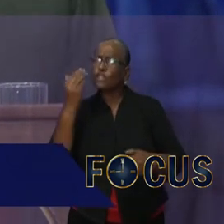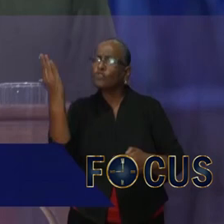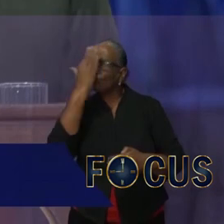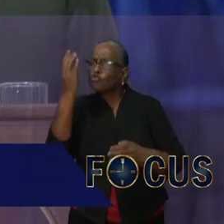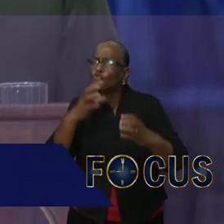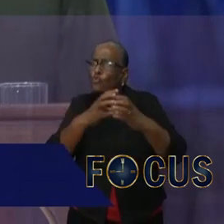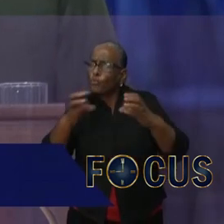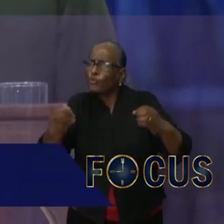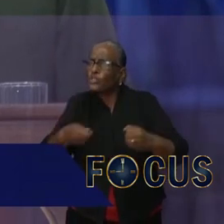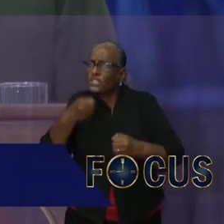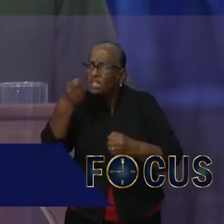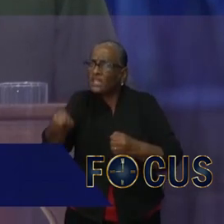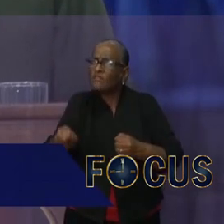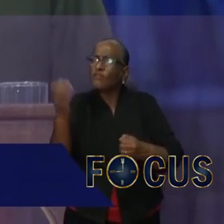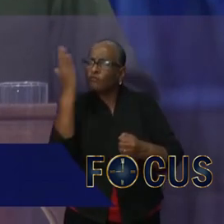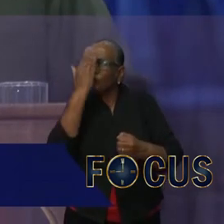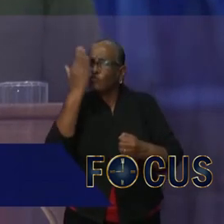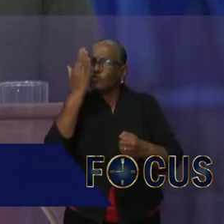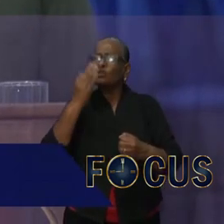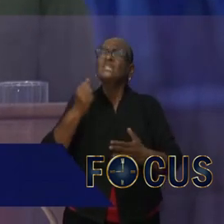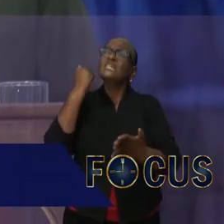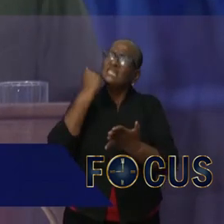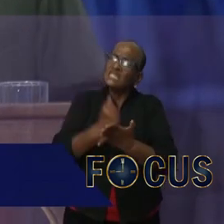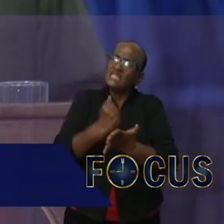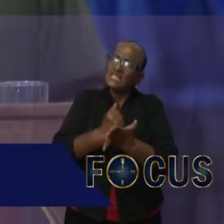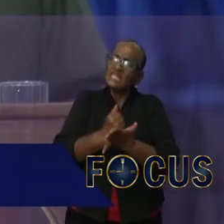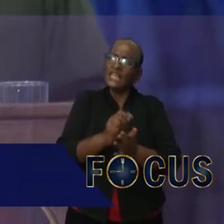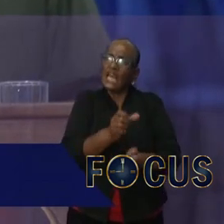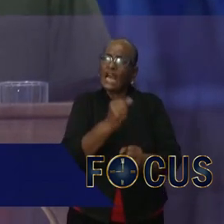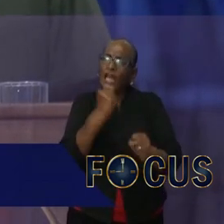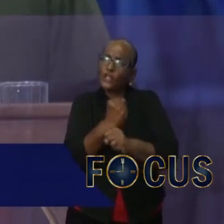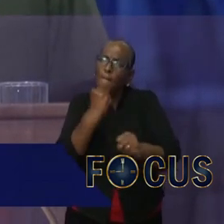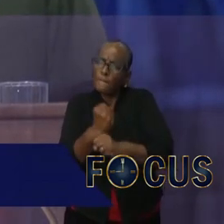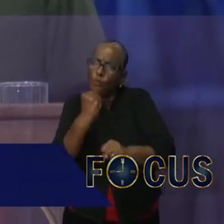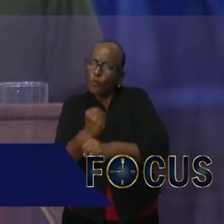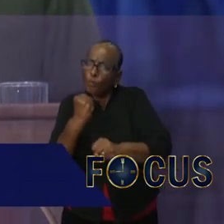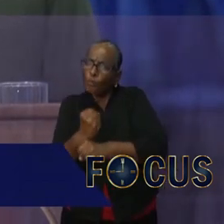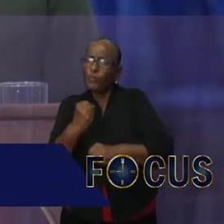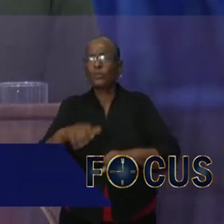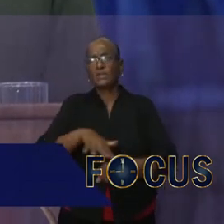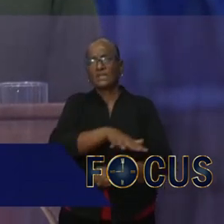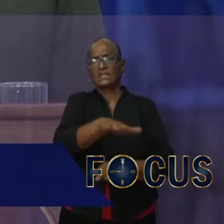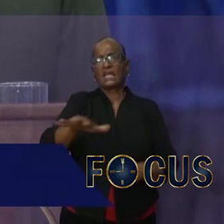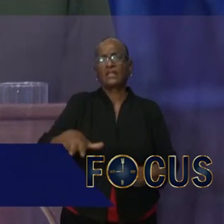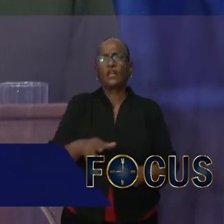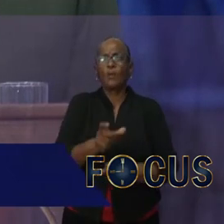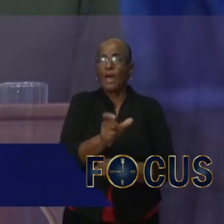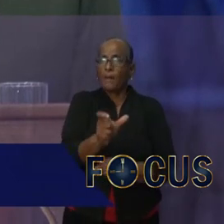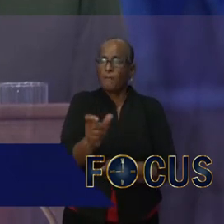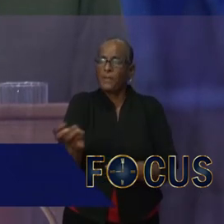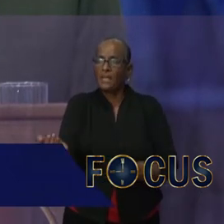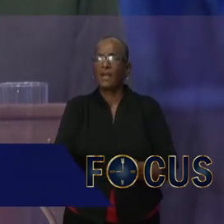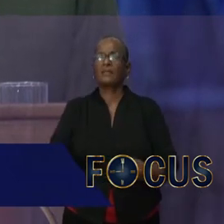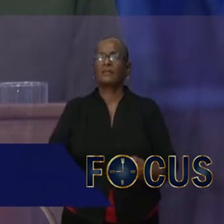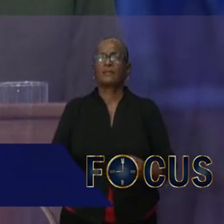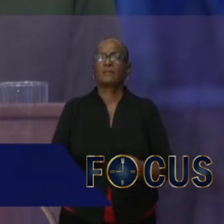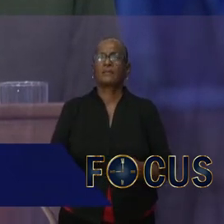van studie. Zeker gaan we denken aan de productiesector, waarbij middelen